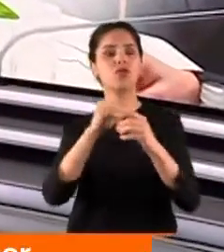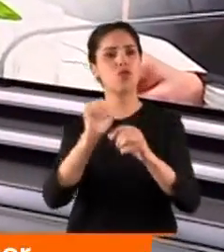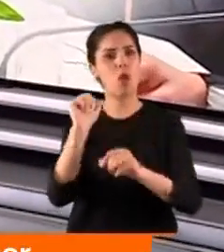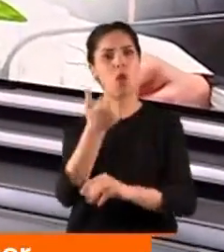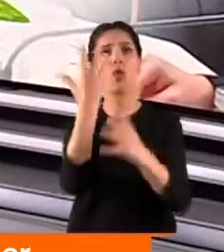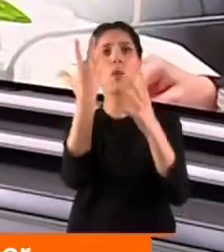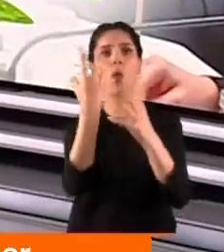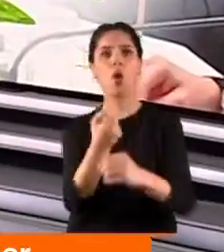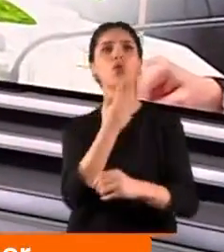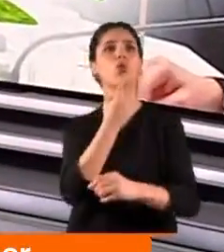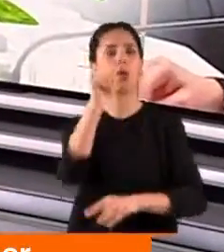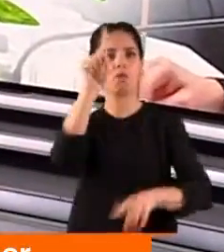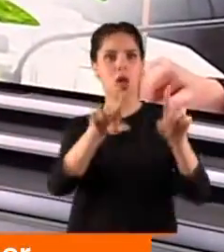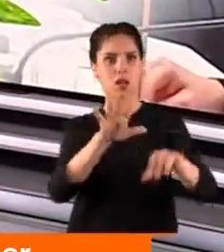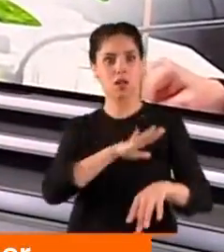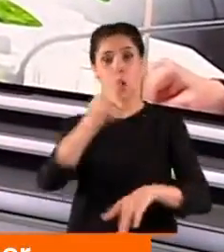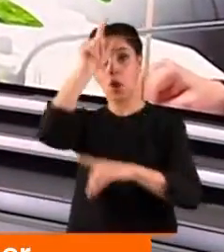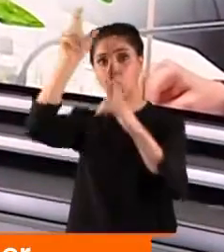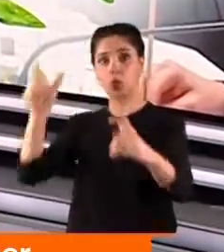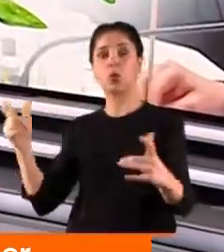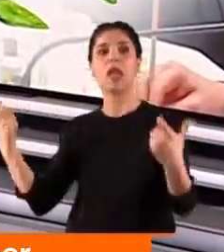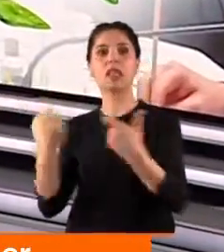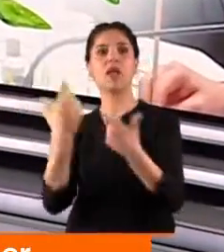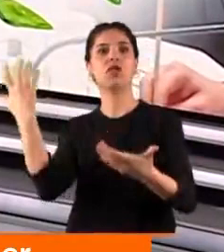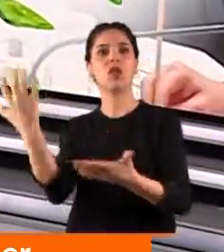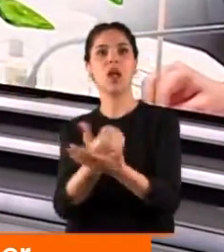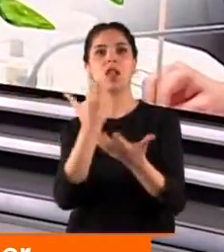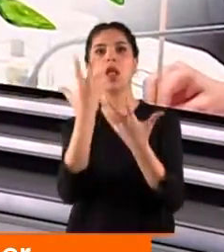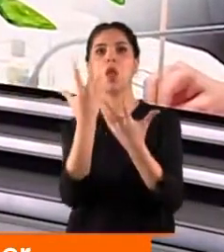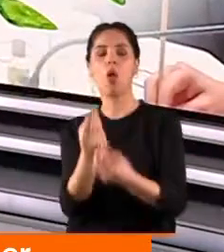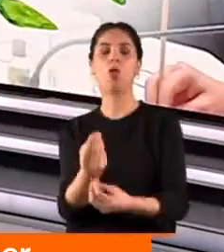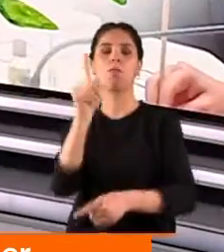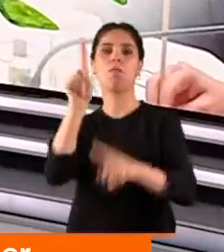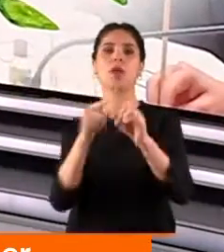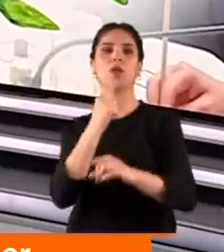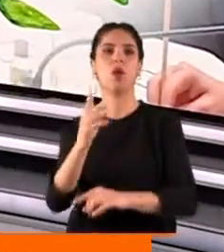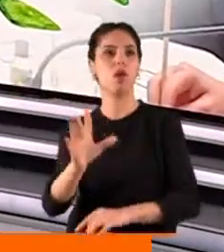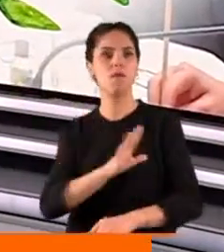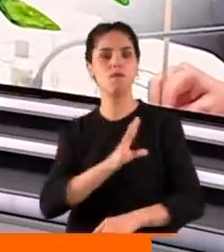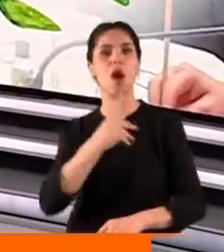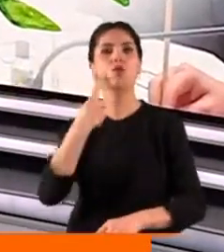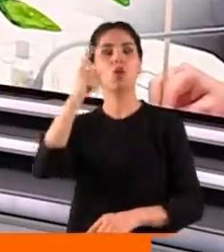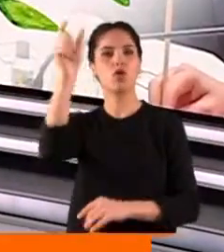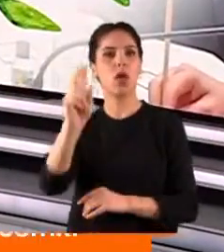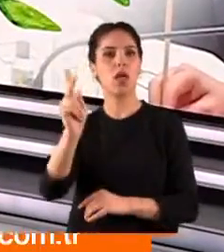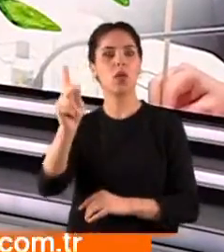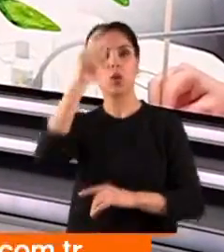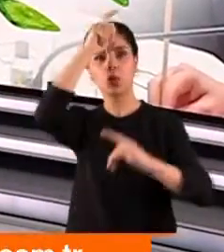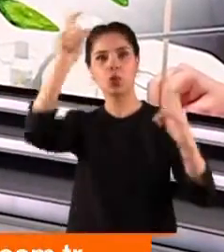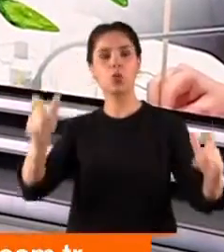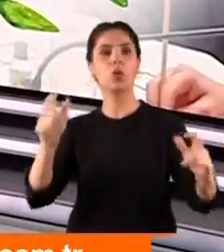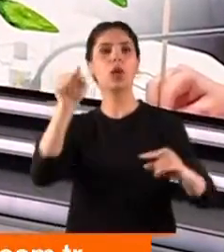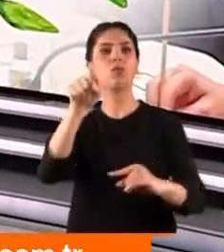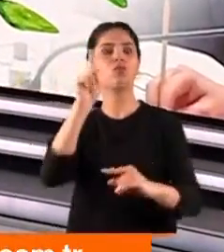olduğunu yazan da oldu. Türkiye'nin savaşın kazananı olacağını manşetine taşıyan da. Cumhurbaşkanı Erdoğan, Türkiye'nin bu